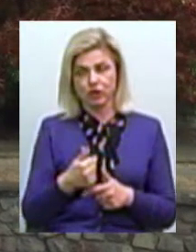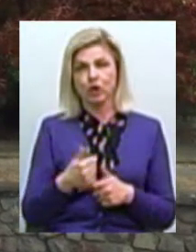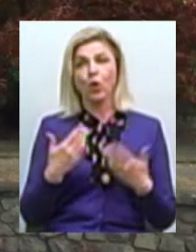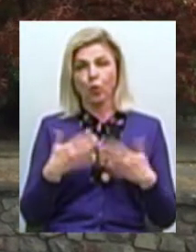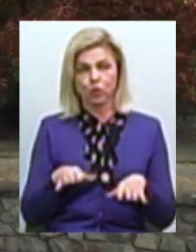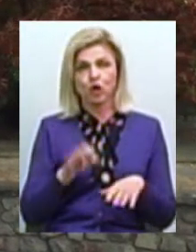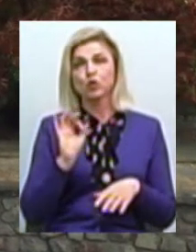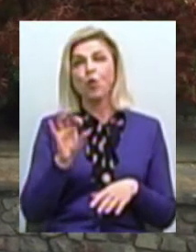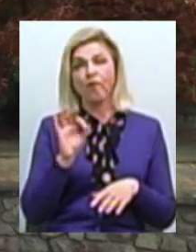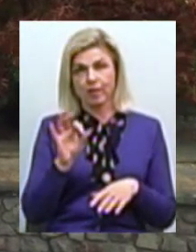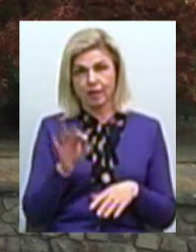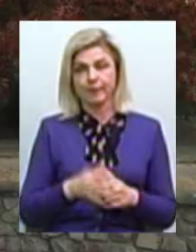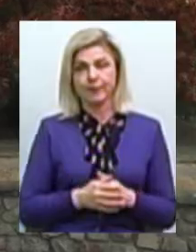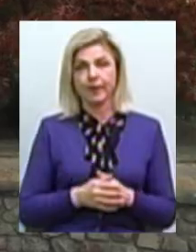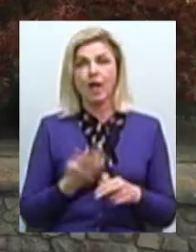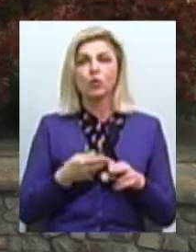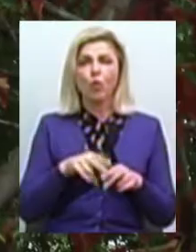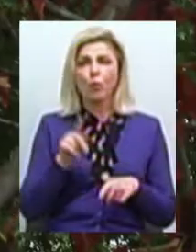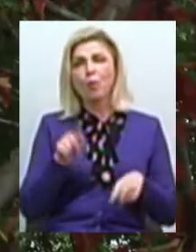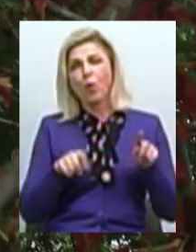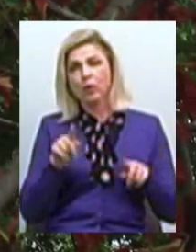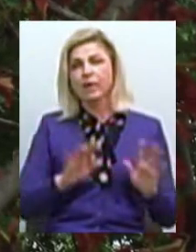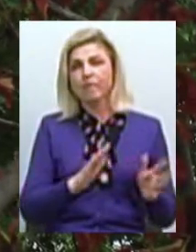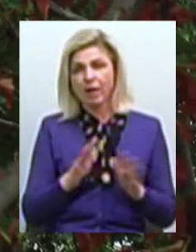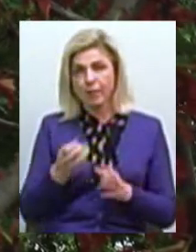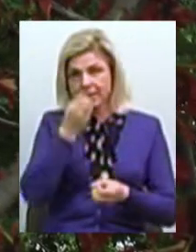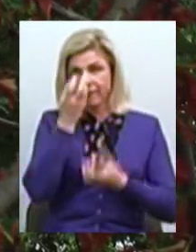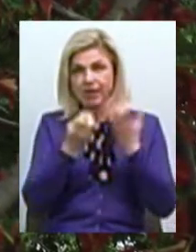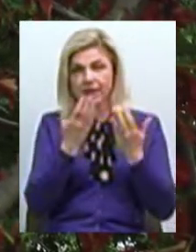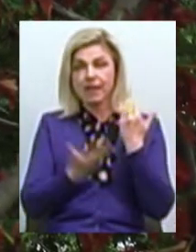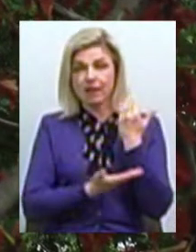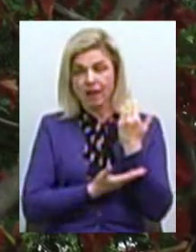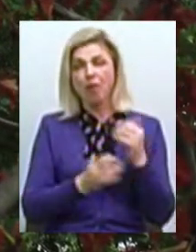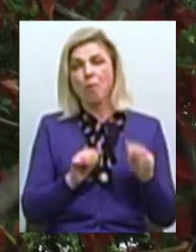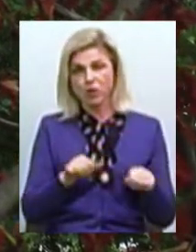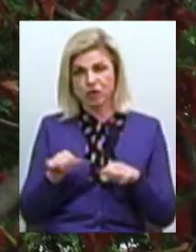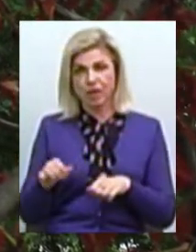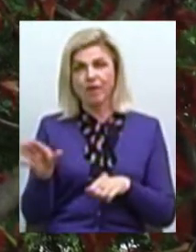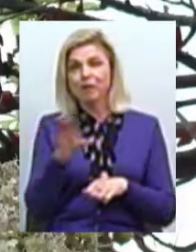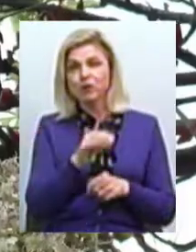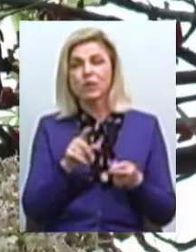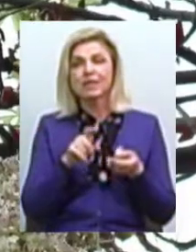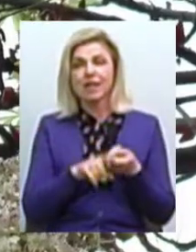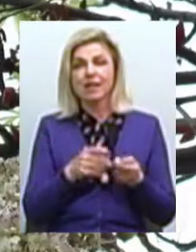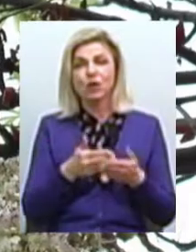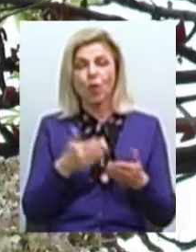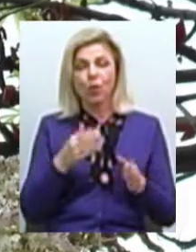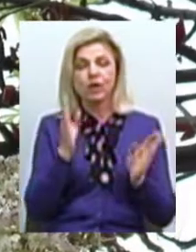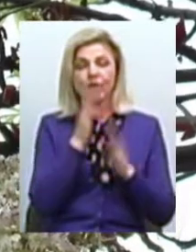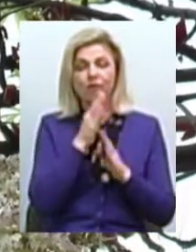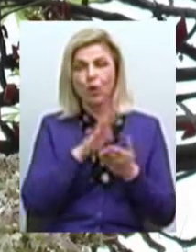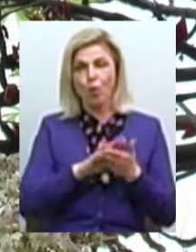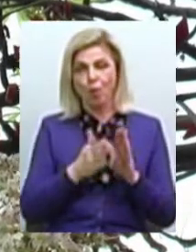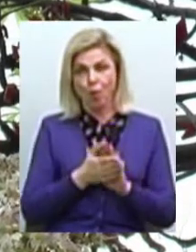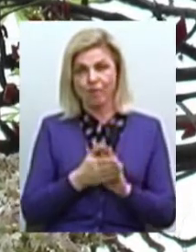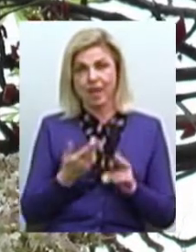навіть жовтні. Тому поодинокі випадки цвітіння дерев, вони можливі. Це все залежить від мікрокліматичних умов